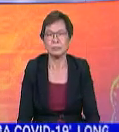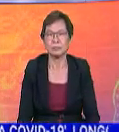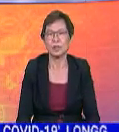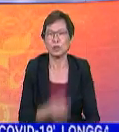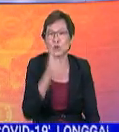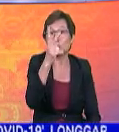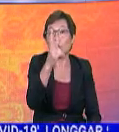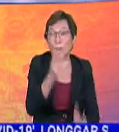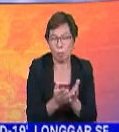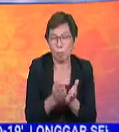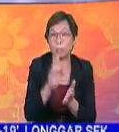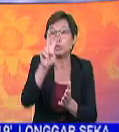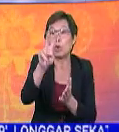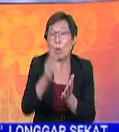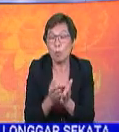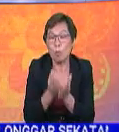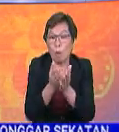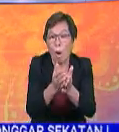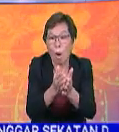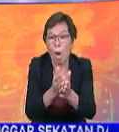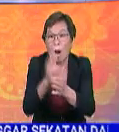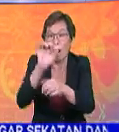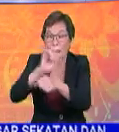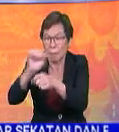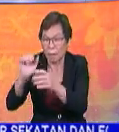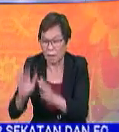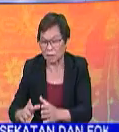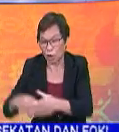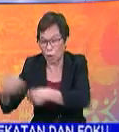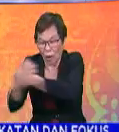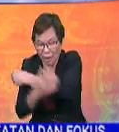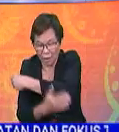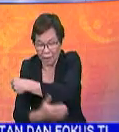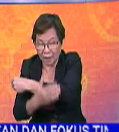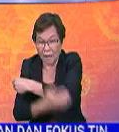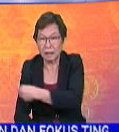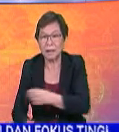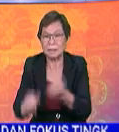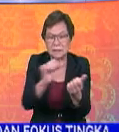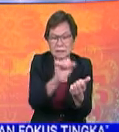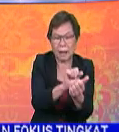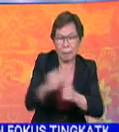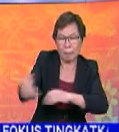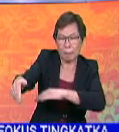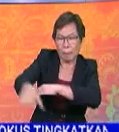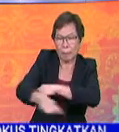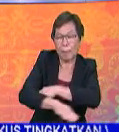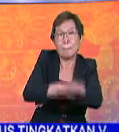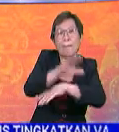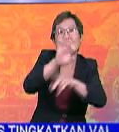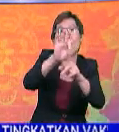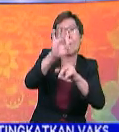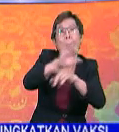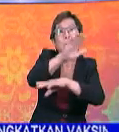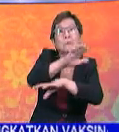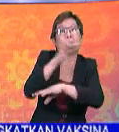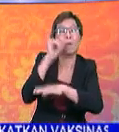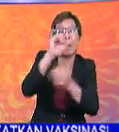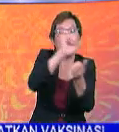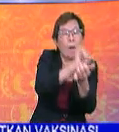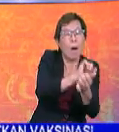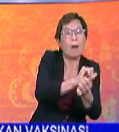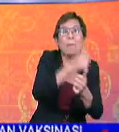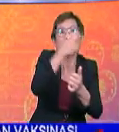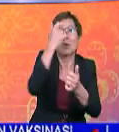KWU nelayan bersama kru warga asing ditahan pihak berkuasa di perairan Pulau Pinang petang semalam penahanan dibuat atas